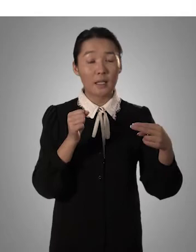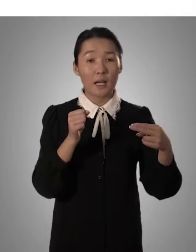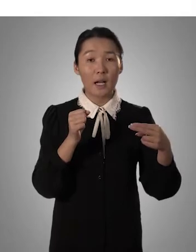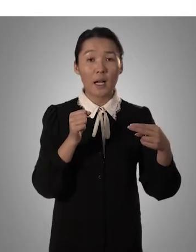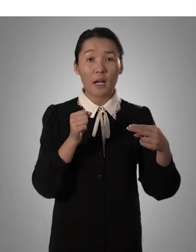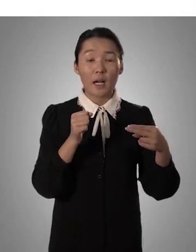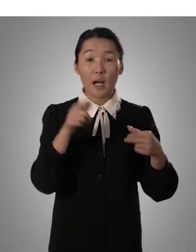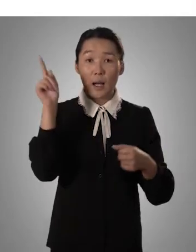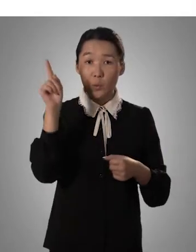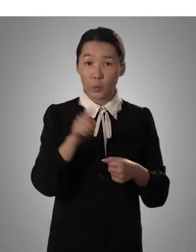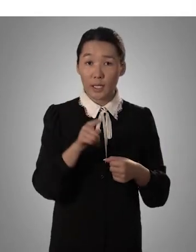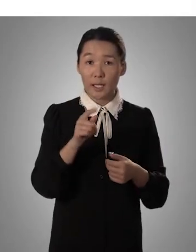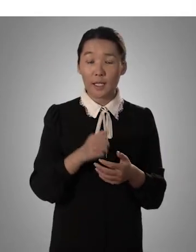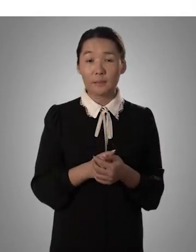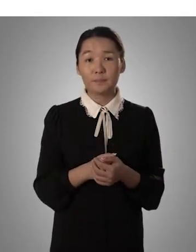ударения